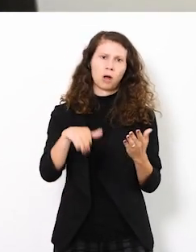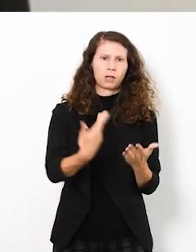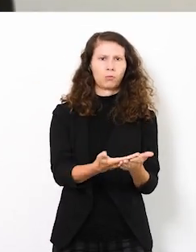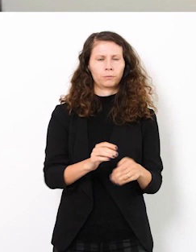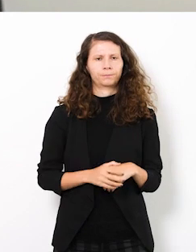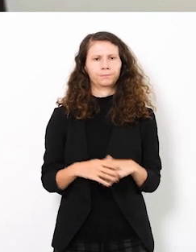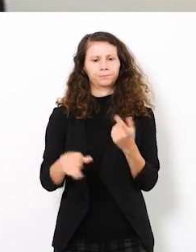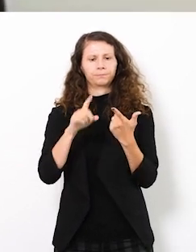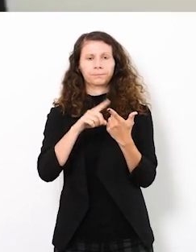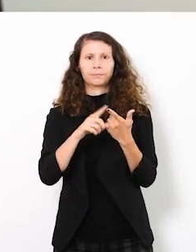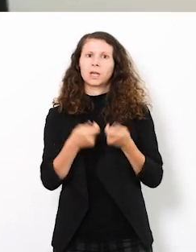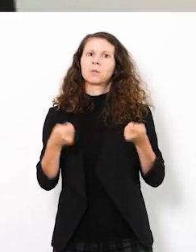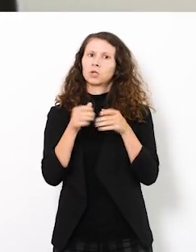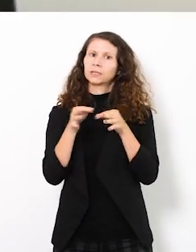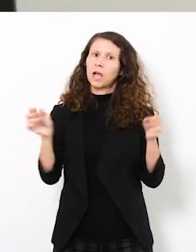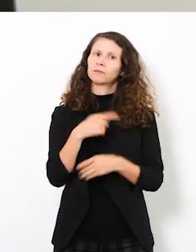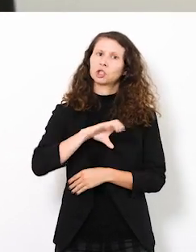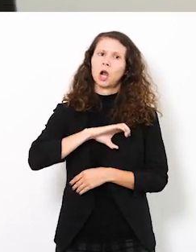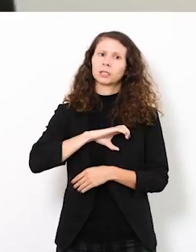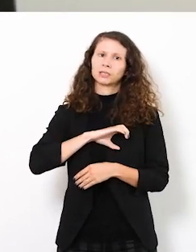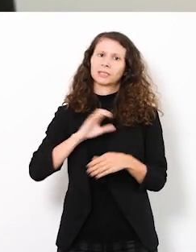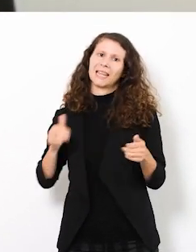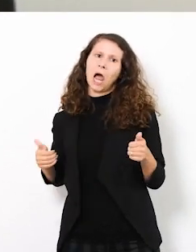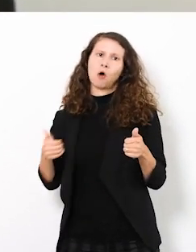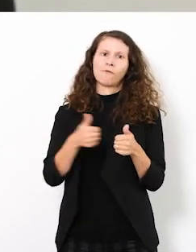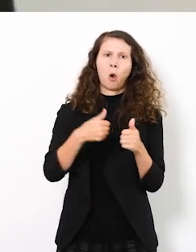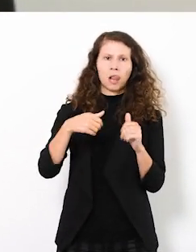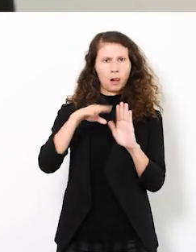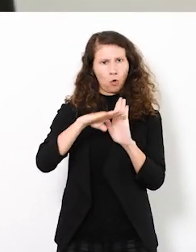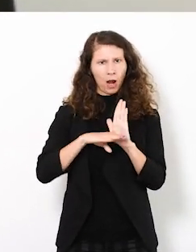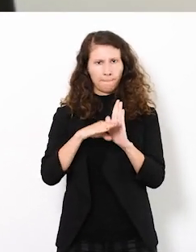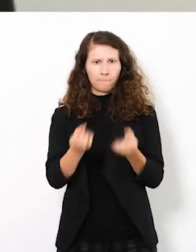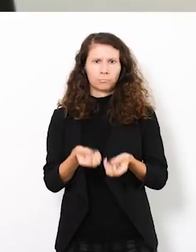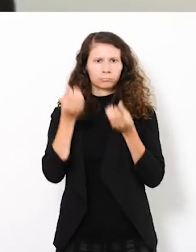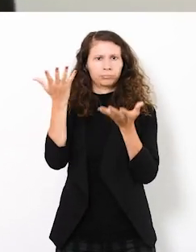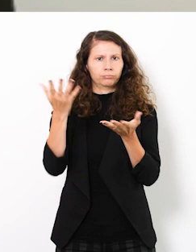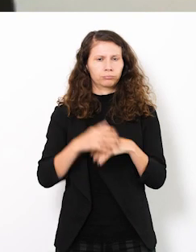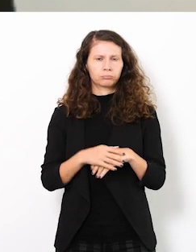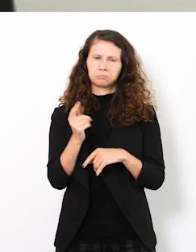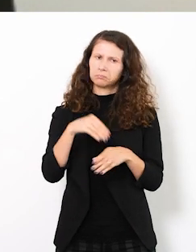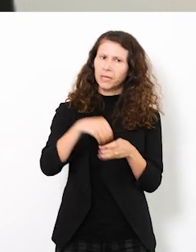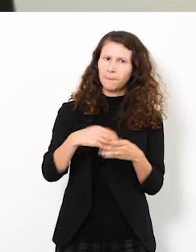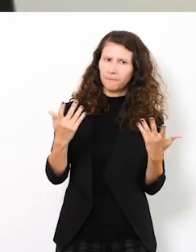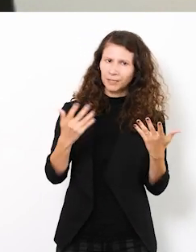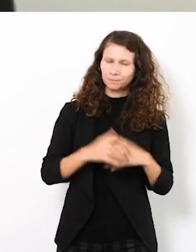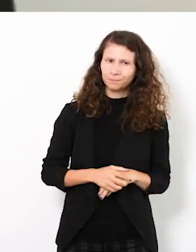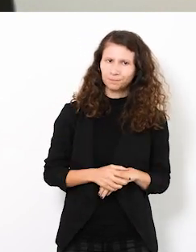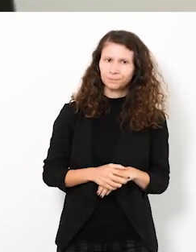den Bundestag ein Chancenaufholprogramm eingebracht. Da geht es etwa darum, mit